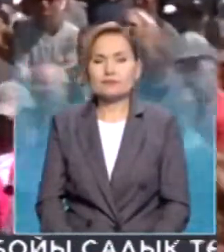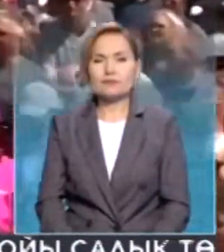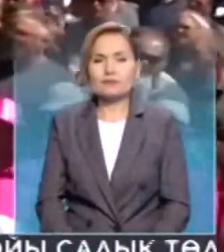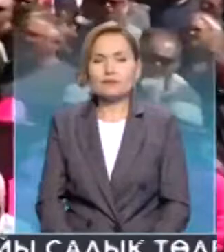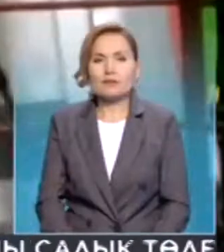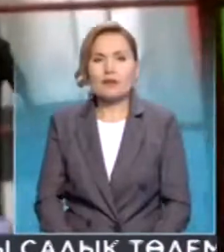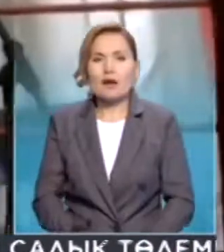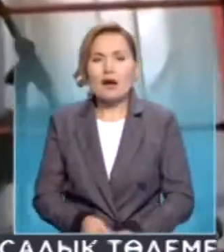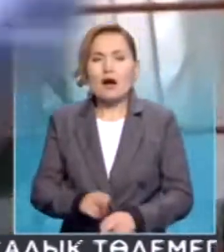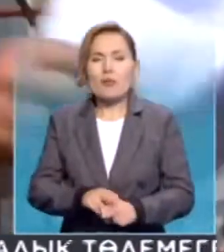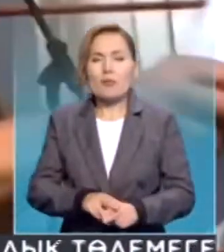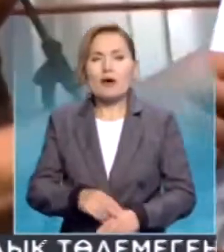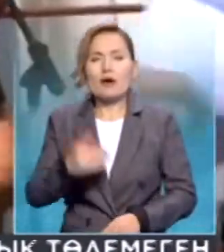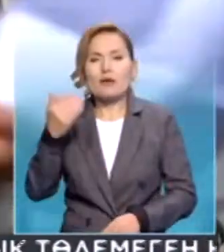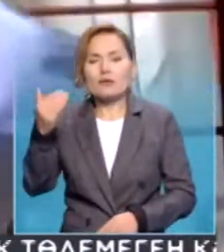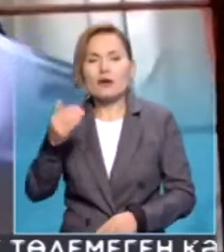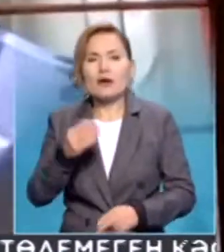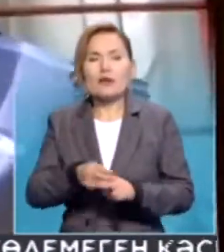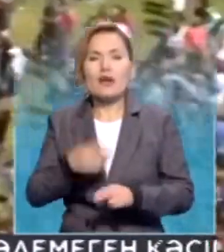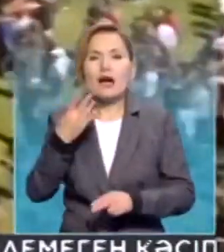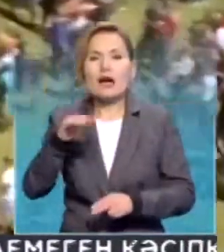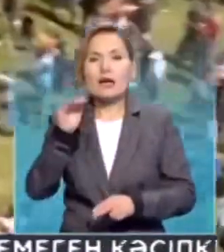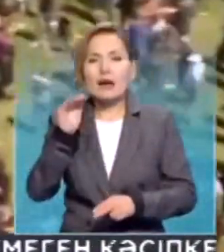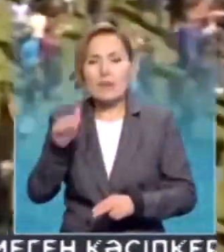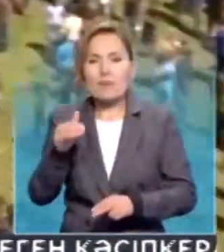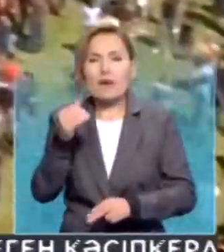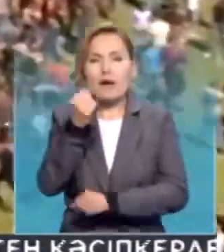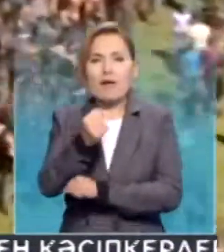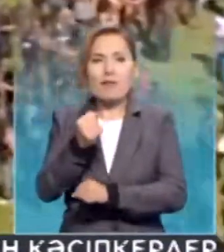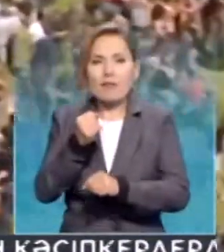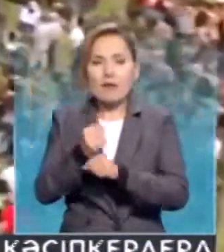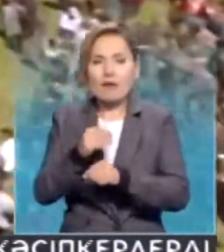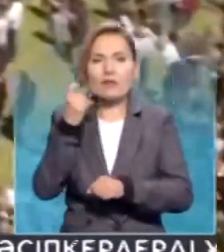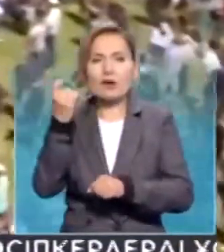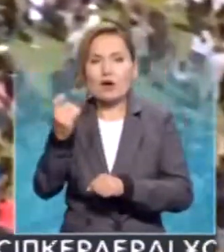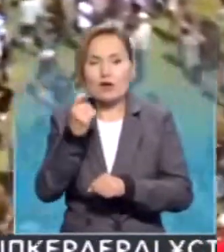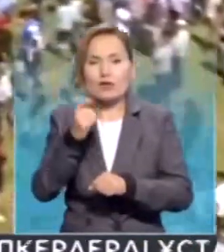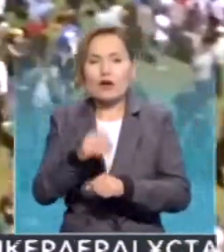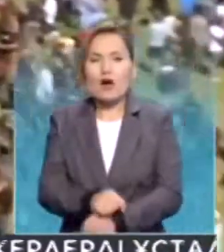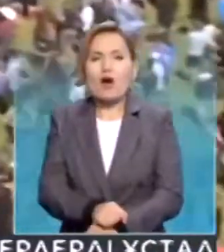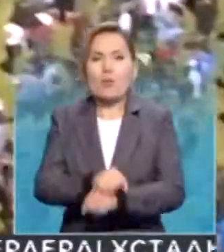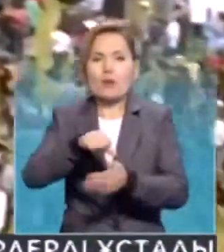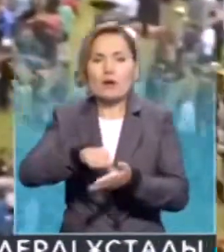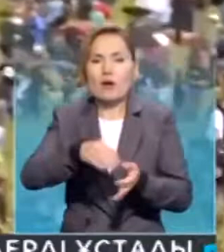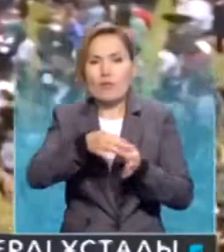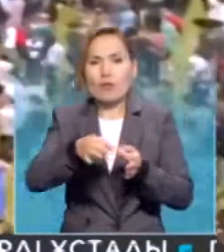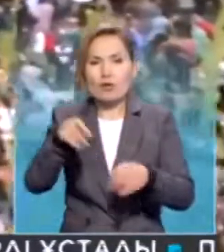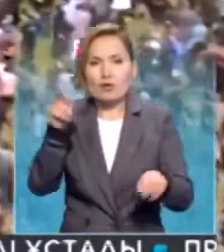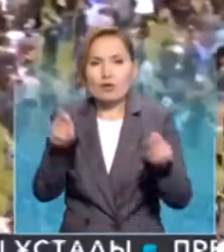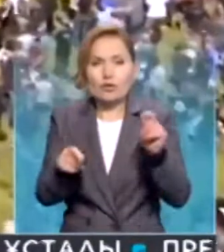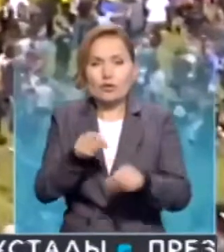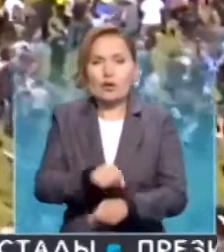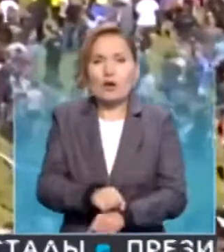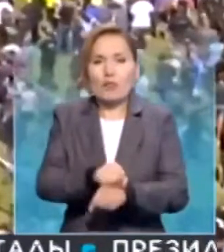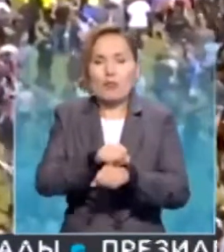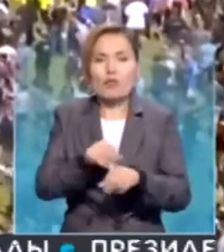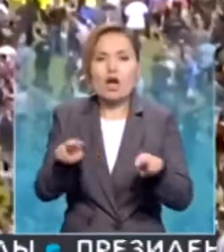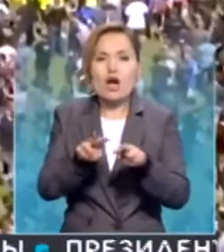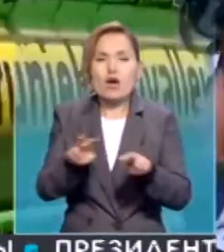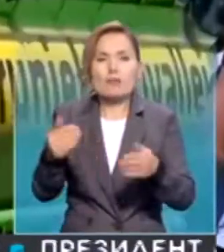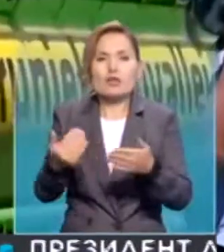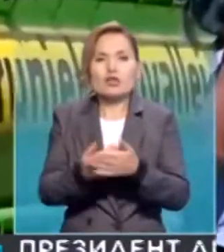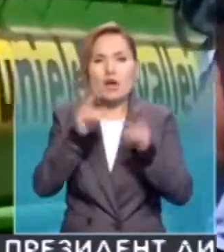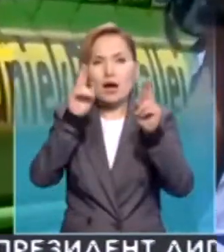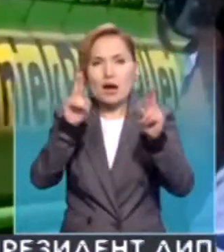Ферма жоқ болса, тамақ жоқ деп ұрандатқан 40 мыңнан астам фермер билікке базынасын жеткізу үшін елдің түкпір-түкпірінен жиналды. Үкіметтің жаңа